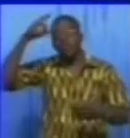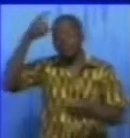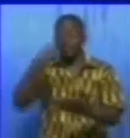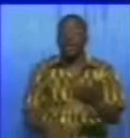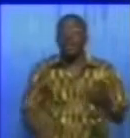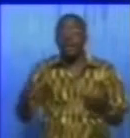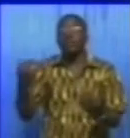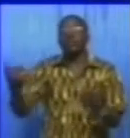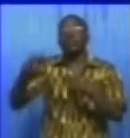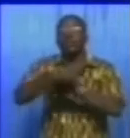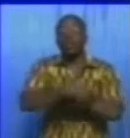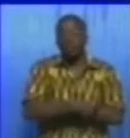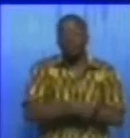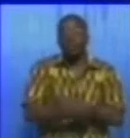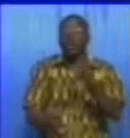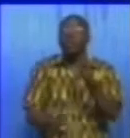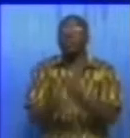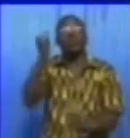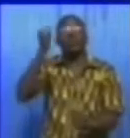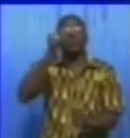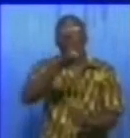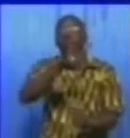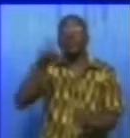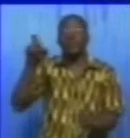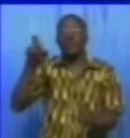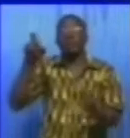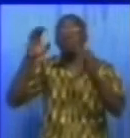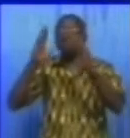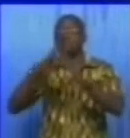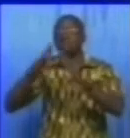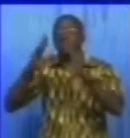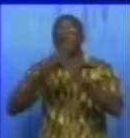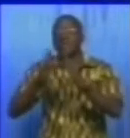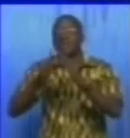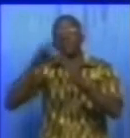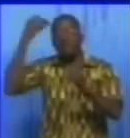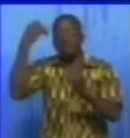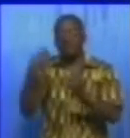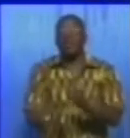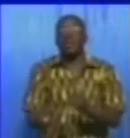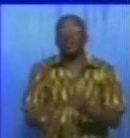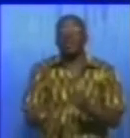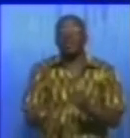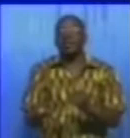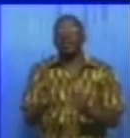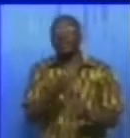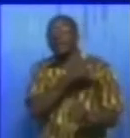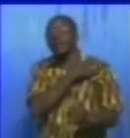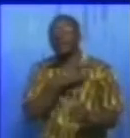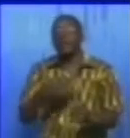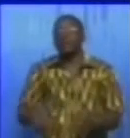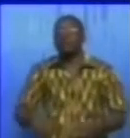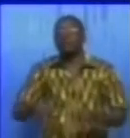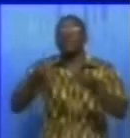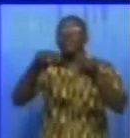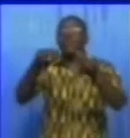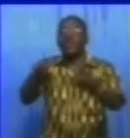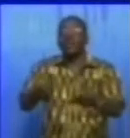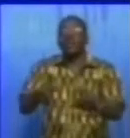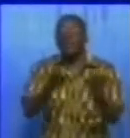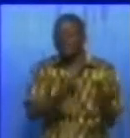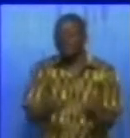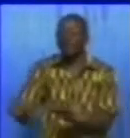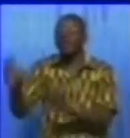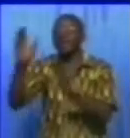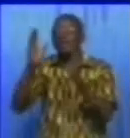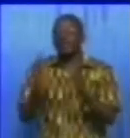jour, apparemment plus de 100 villas ont été finies et remises aux